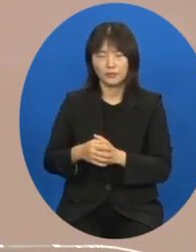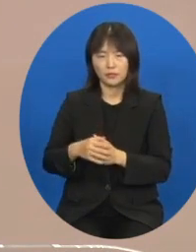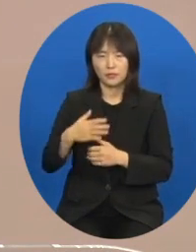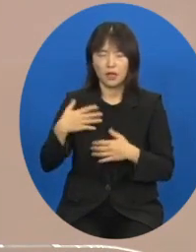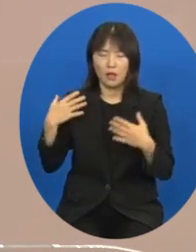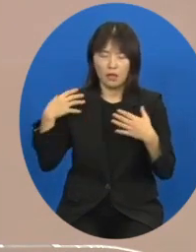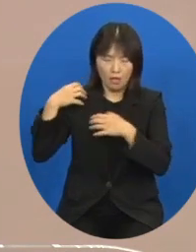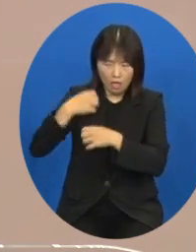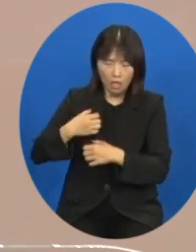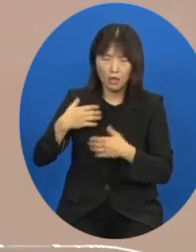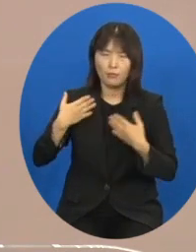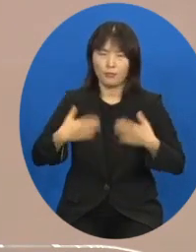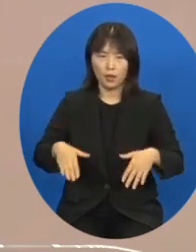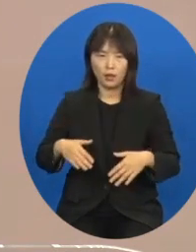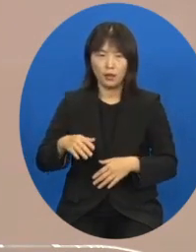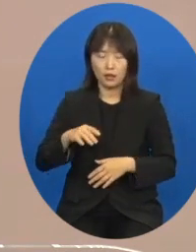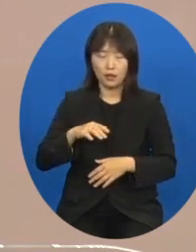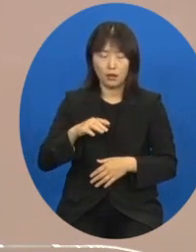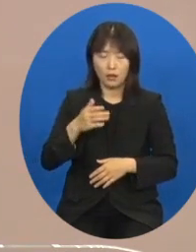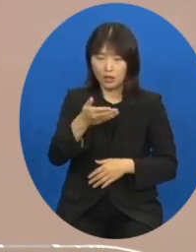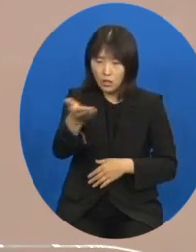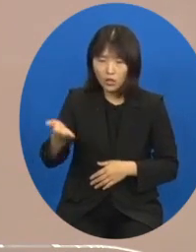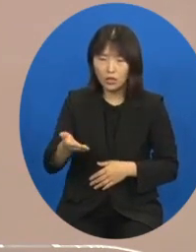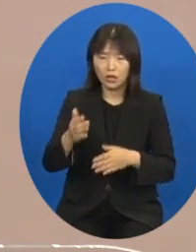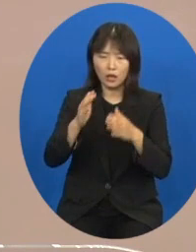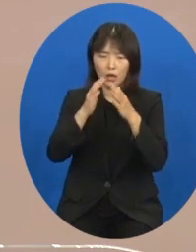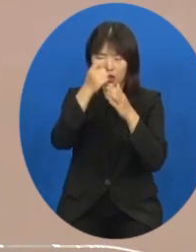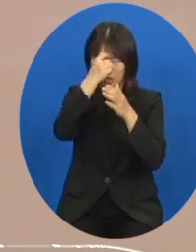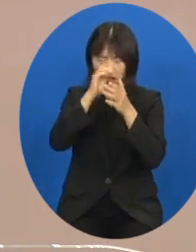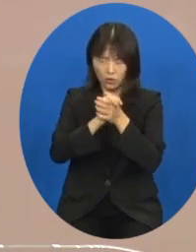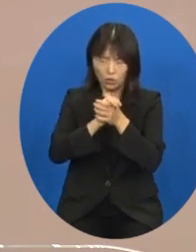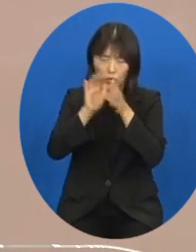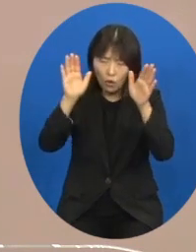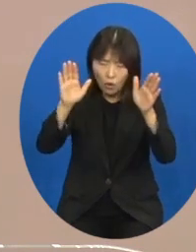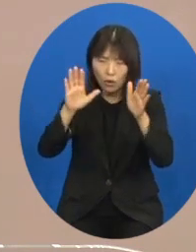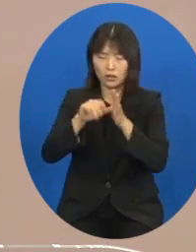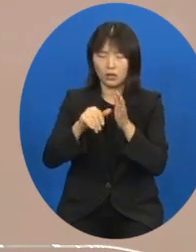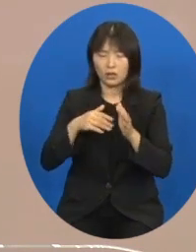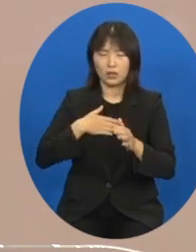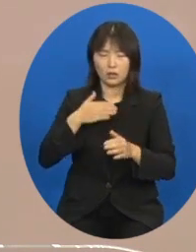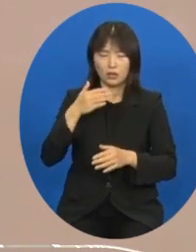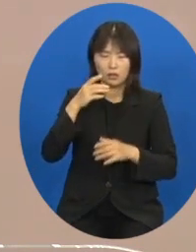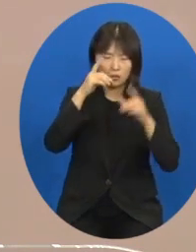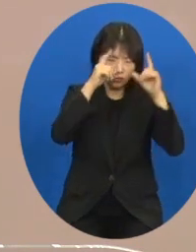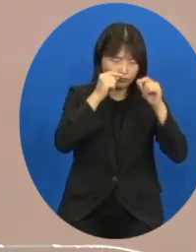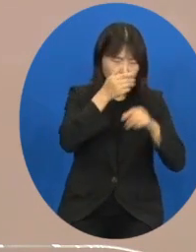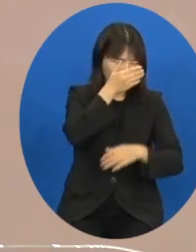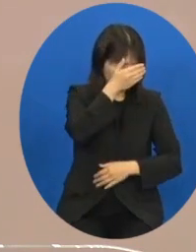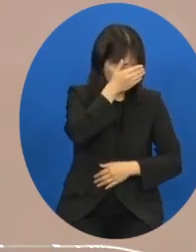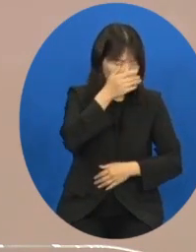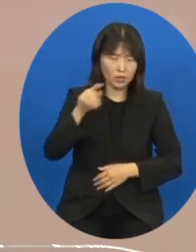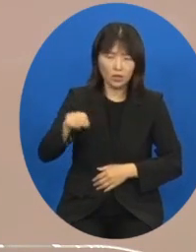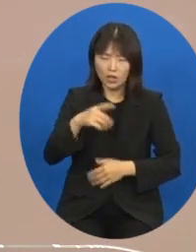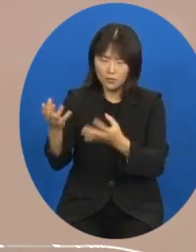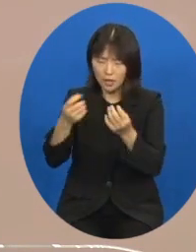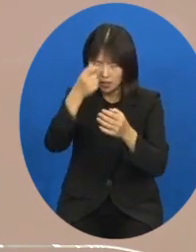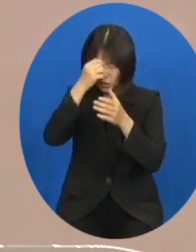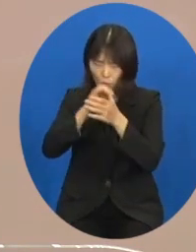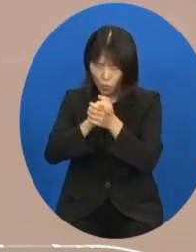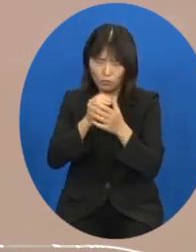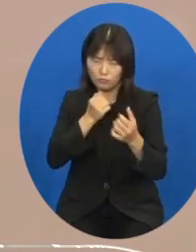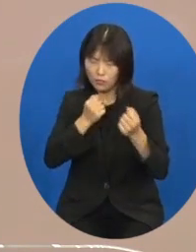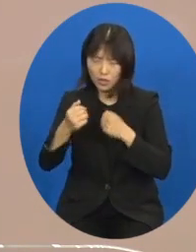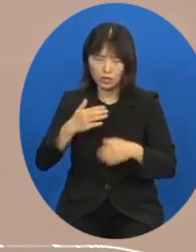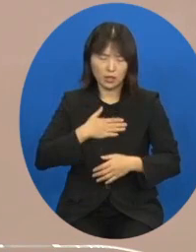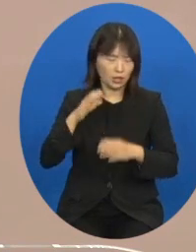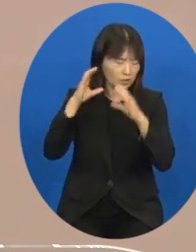곤비하였느니라. 너희가 손을 펼 때에 내가 내 눈을 너희에게서 가리고 너희가 많이 기도할지라도 내가